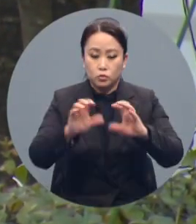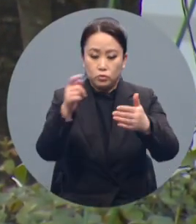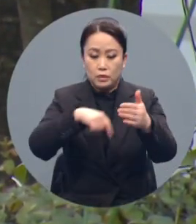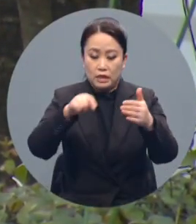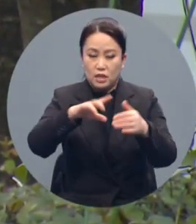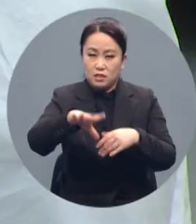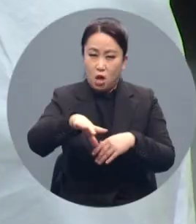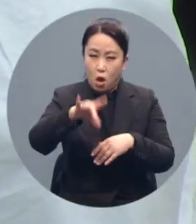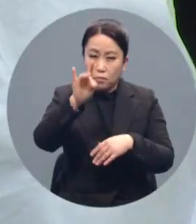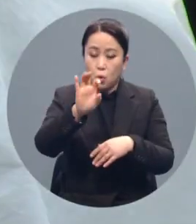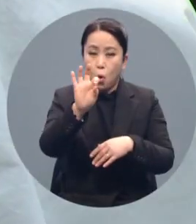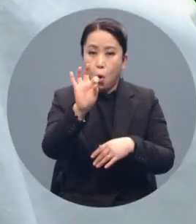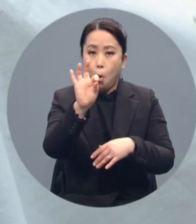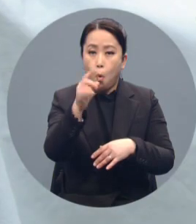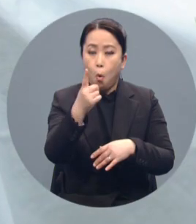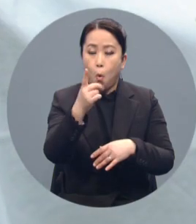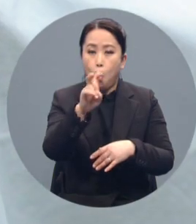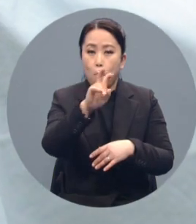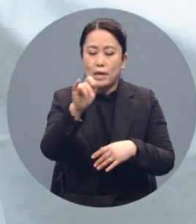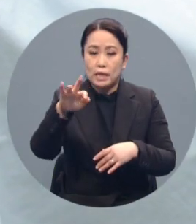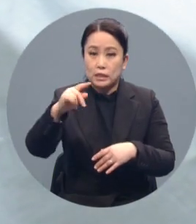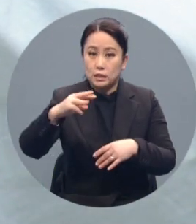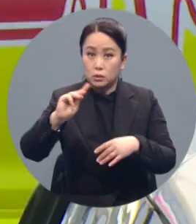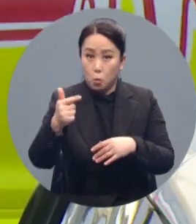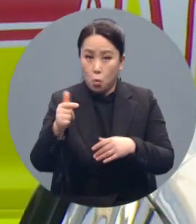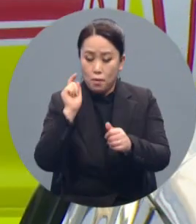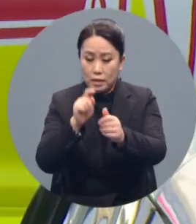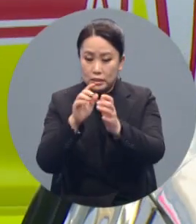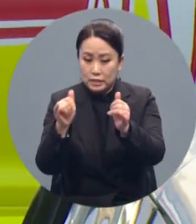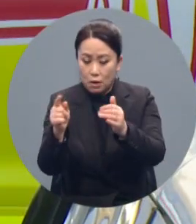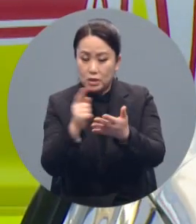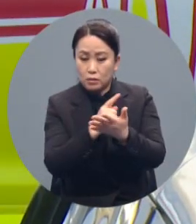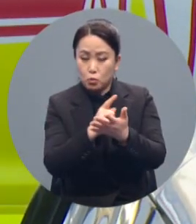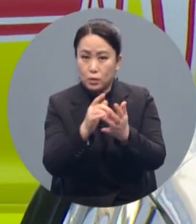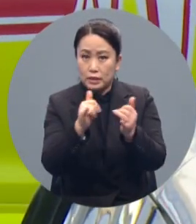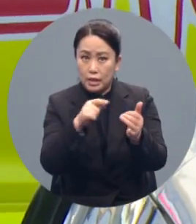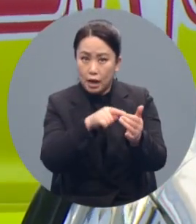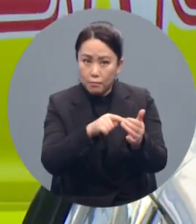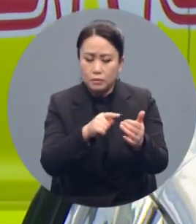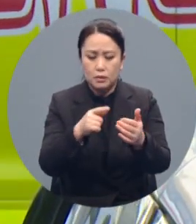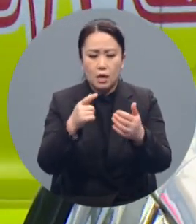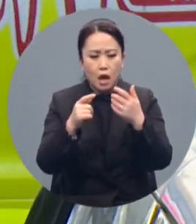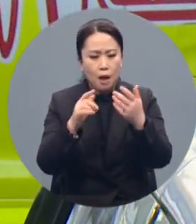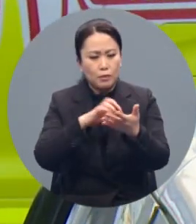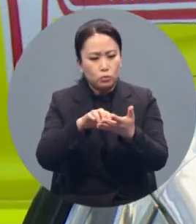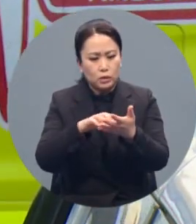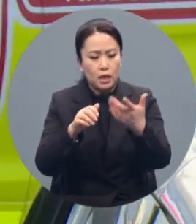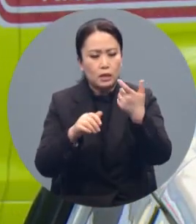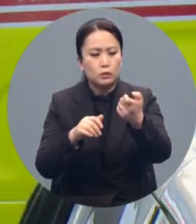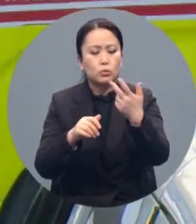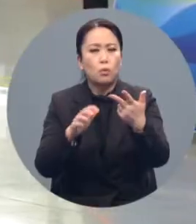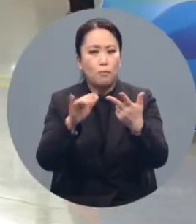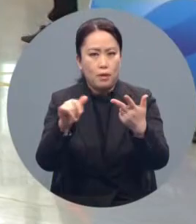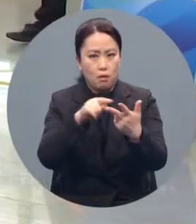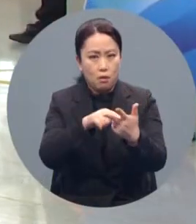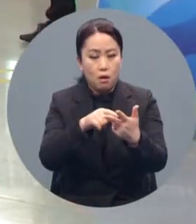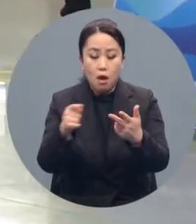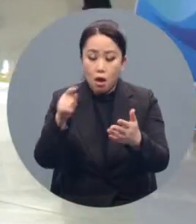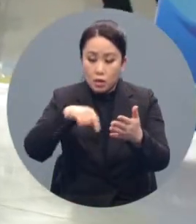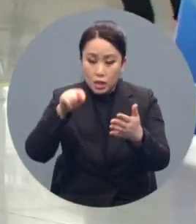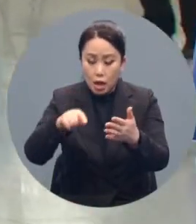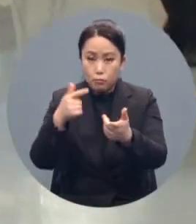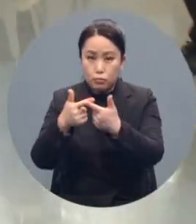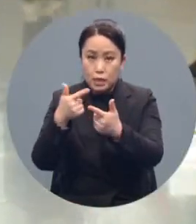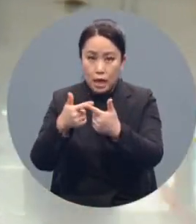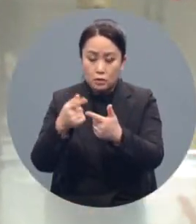국내에서 처음으로 오미크론 변이에 감염된 환자와 접촉한 것으로 예상되는 건 최소 67명입니다. 여기엔 부산으로 온